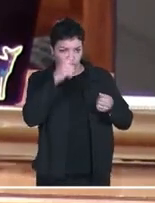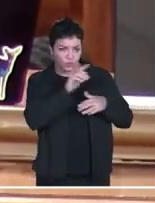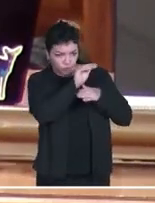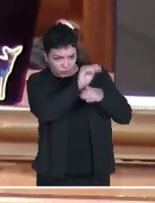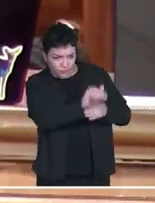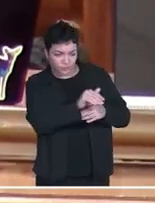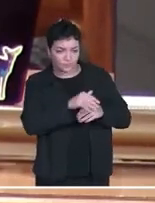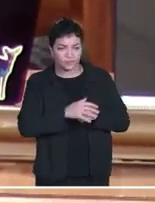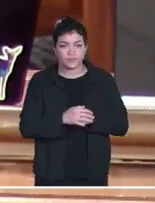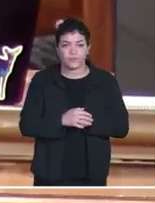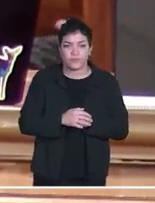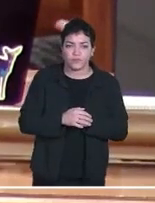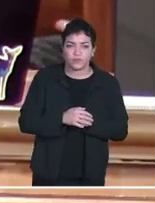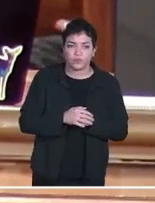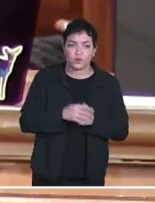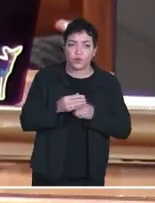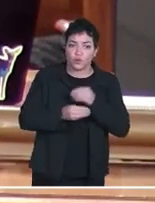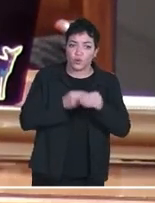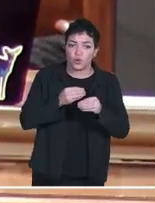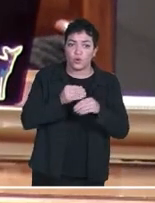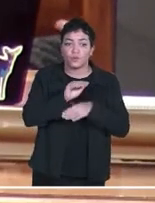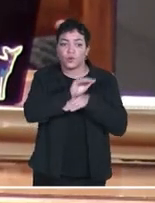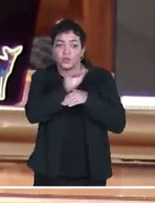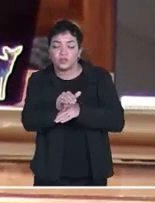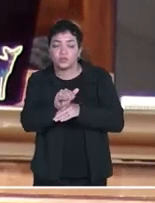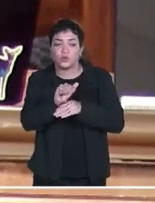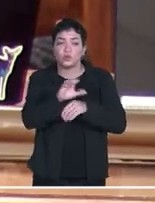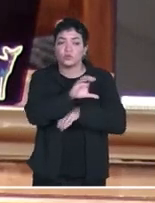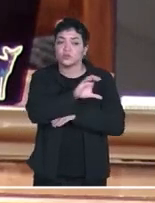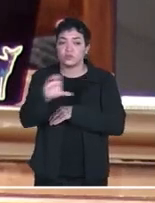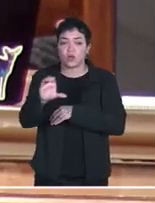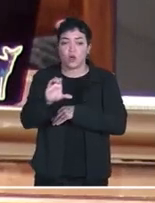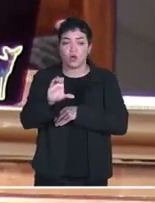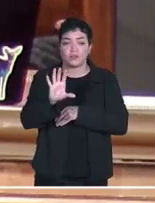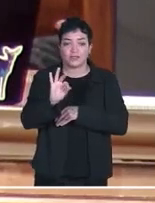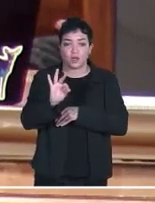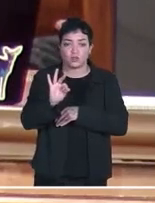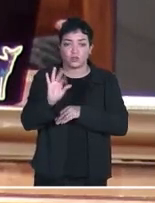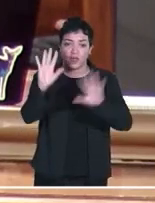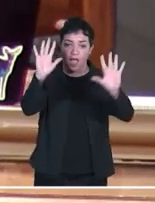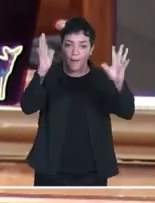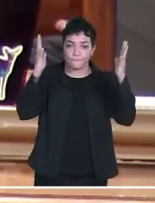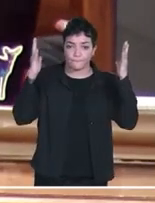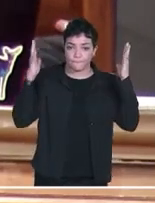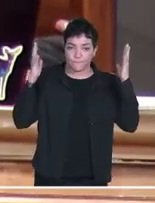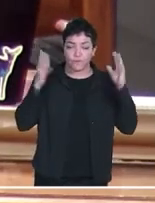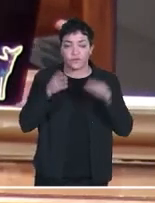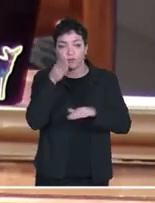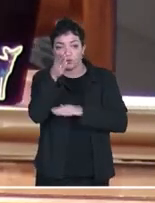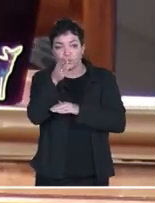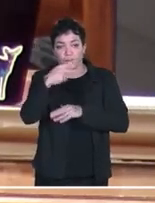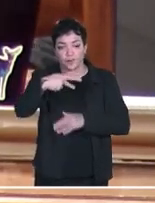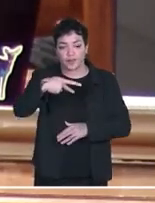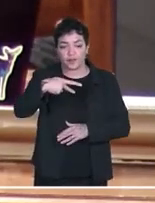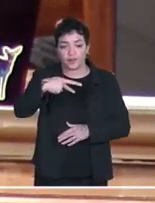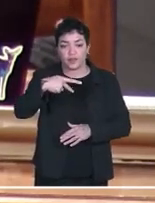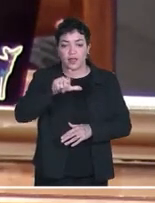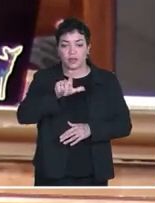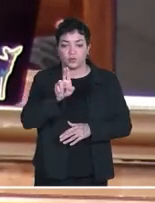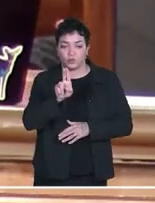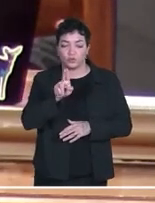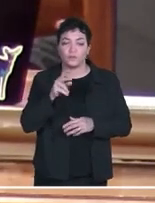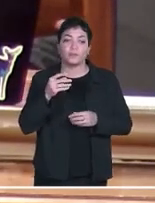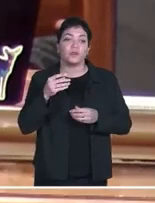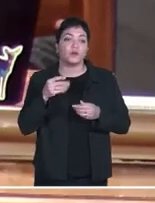lancement. Je pense aussi aux protections de 150 arbres dans notre futur nouveau PLU. Réviser les grands projets urbains, je pense